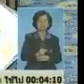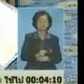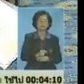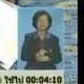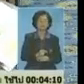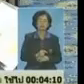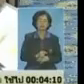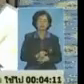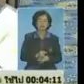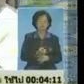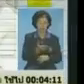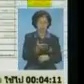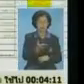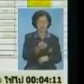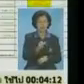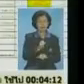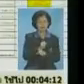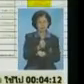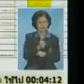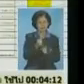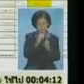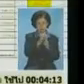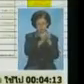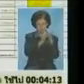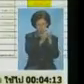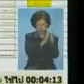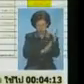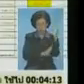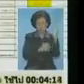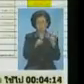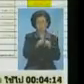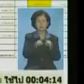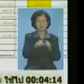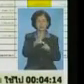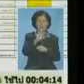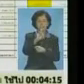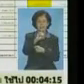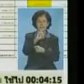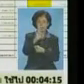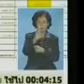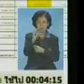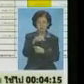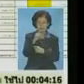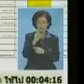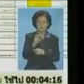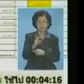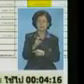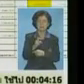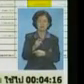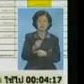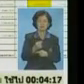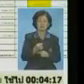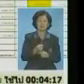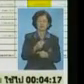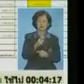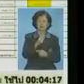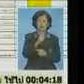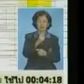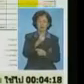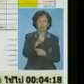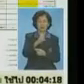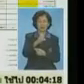87% ไอ้นี่ไม่นี่ทำได้อะครับทั่วประเทศเหมือนกันครับ 87% ครับรายภาค163แห่ง